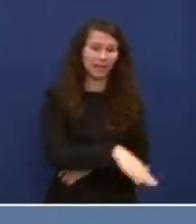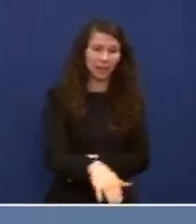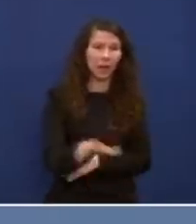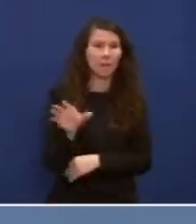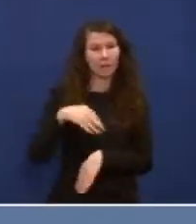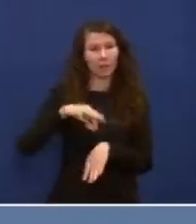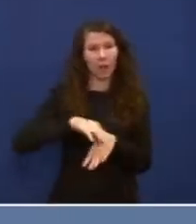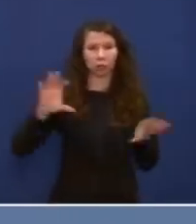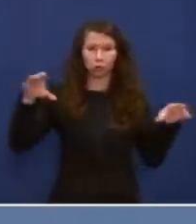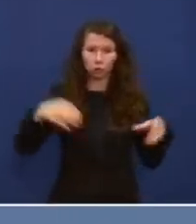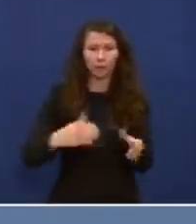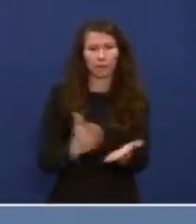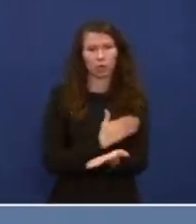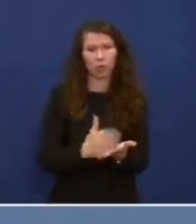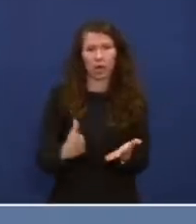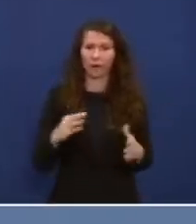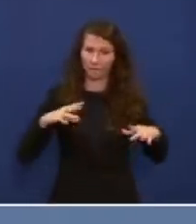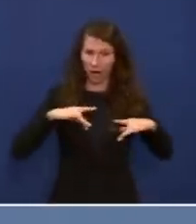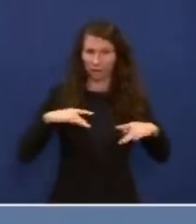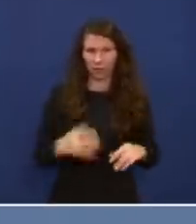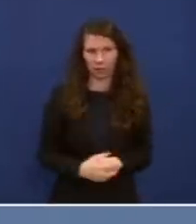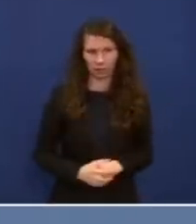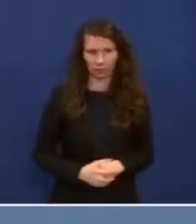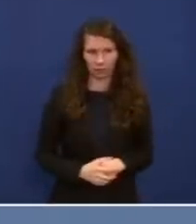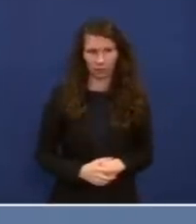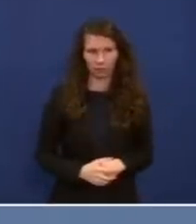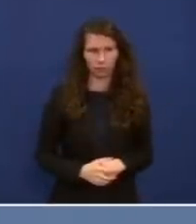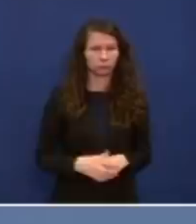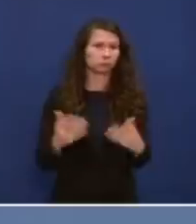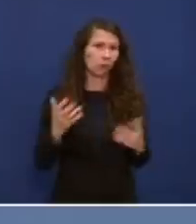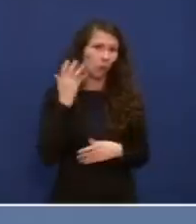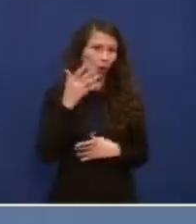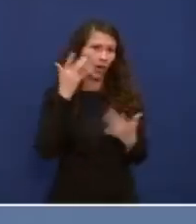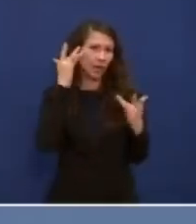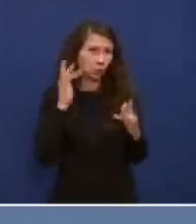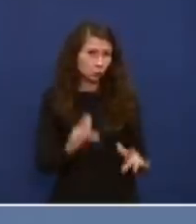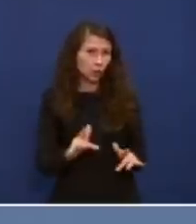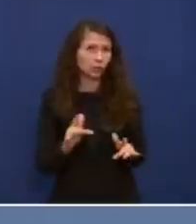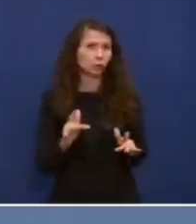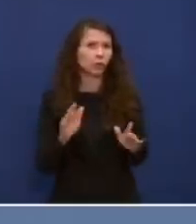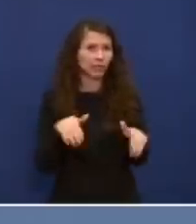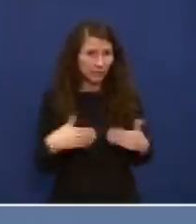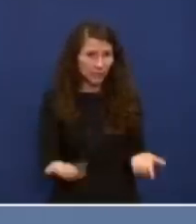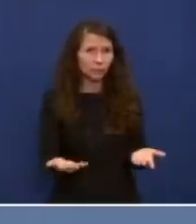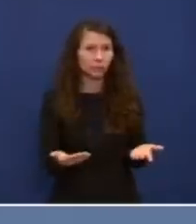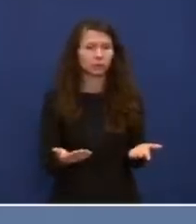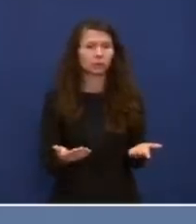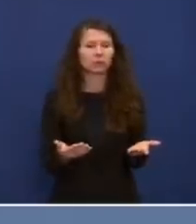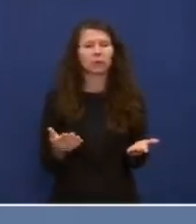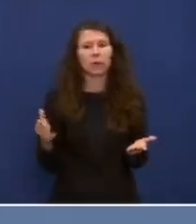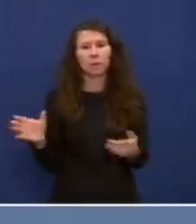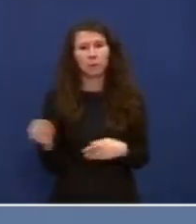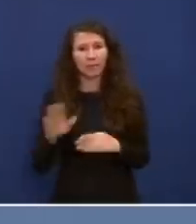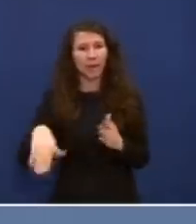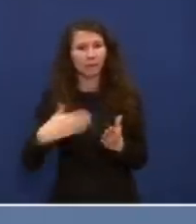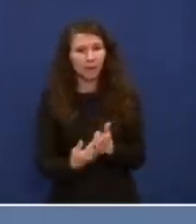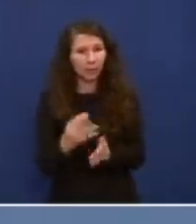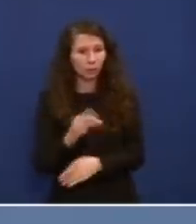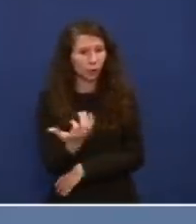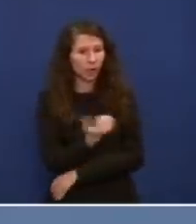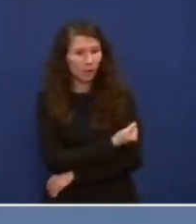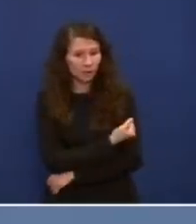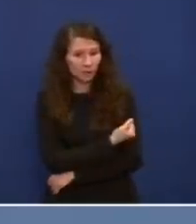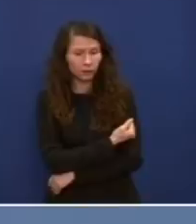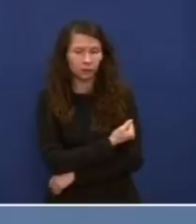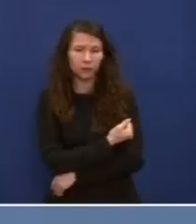den Ärzten. Wenn es eine entsprechende Zulassung gibt und entsprechende Empfehlungen zum Impfen fließen dann damit ein. Aber die Entscheidung